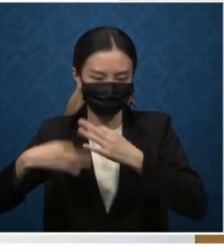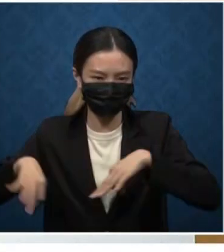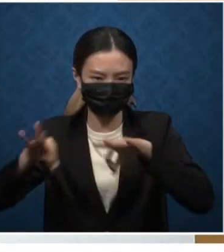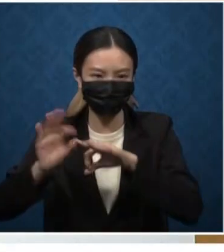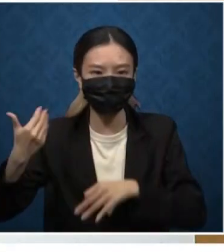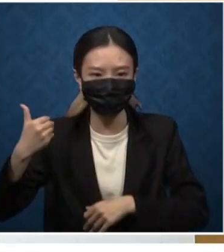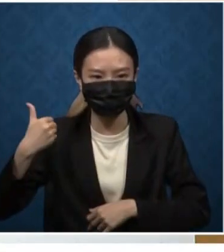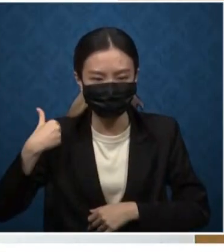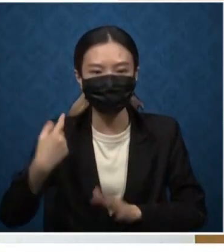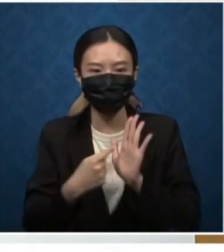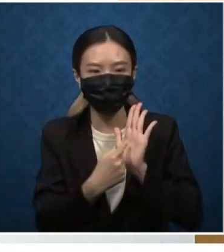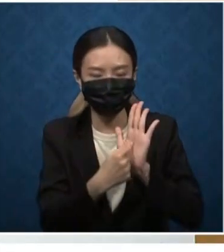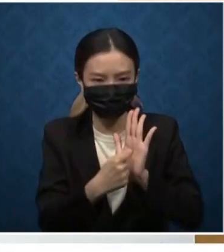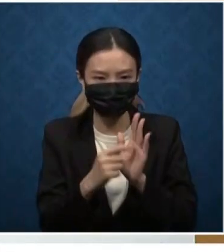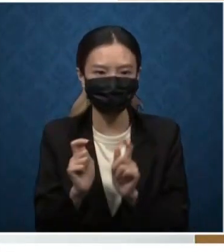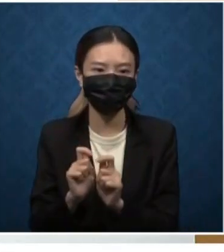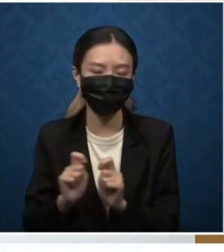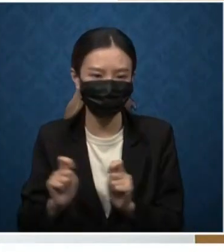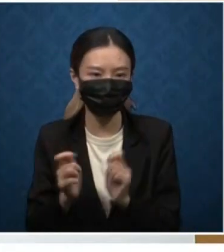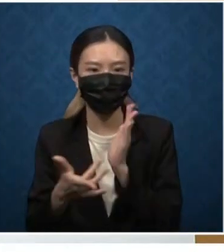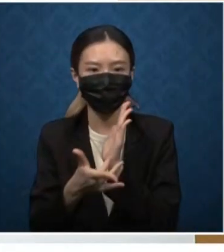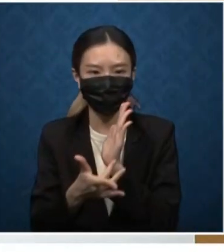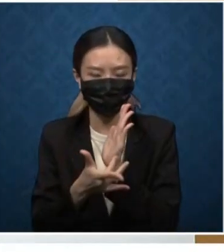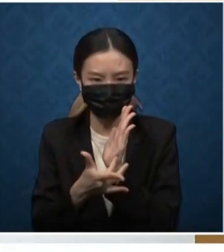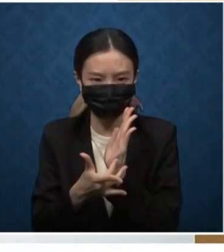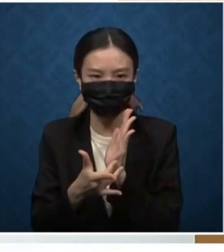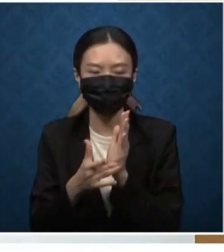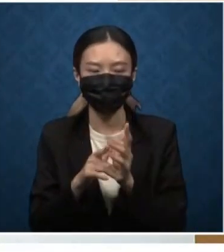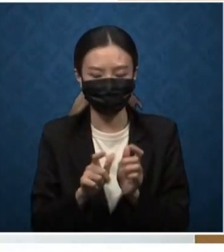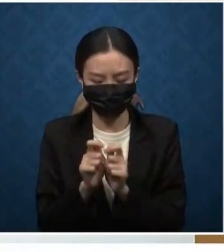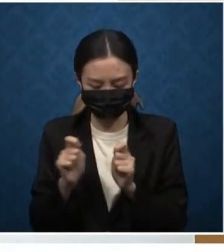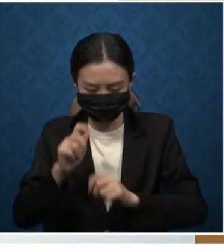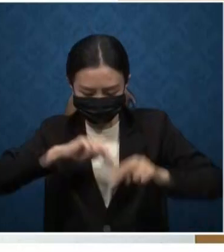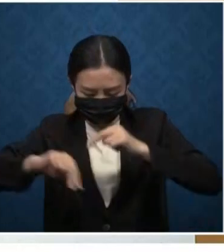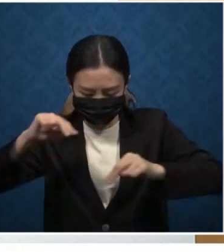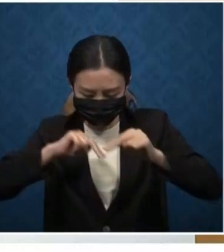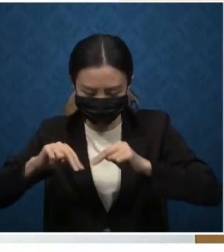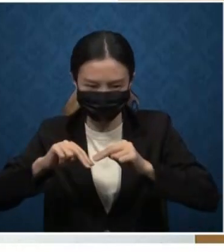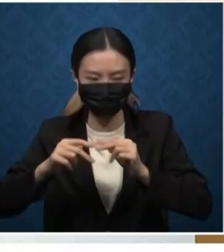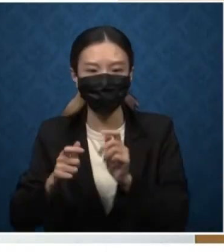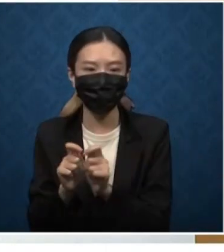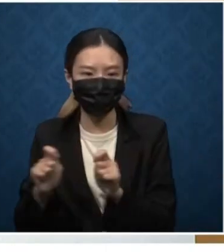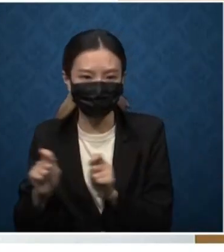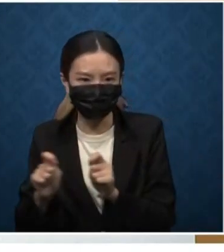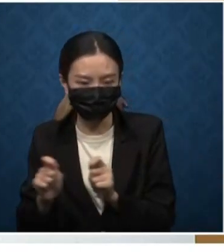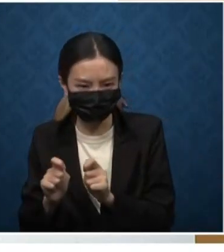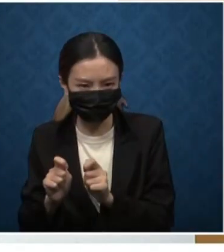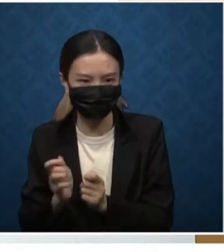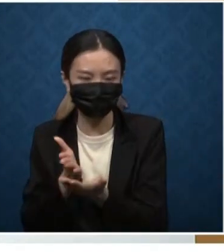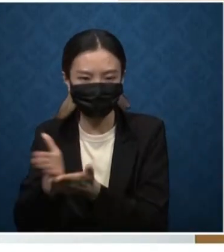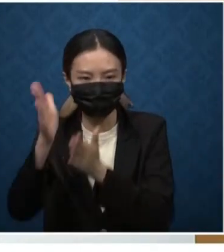เช่นนะครับอนุกรรมการด้านไอทีอนุกรรมการตรวจสอบภายในอนุกรรมการด้านทรัพยากรบุคค